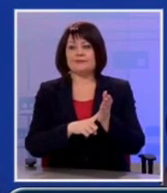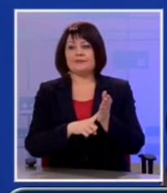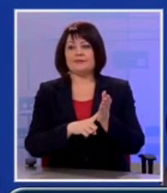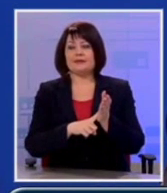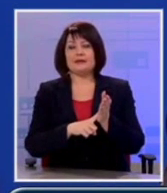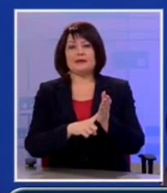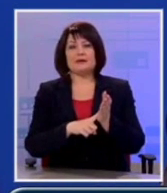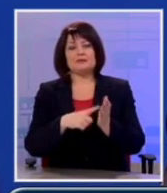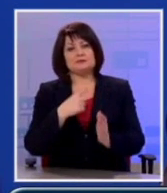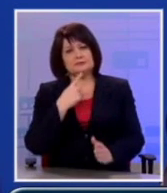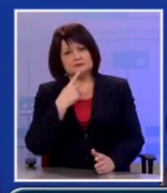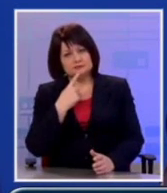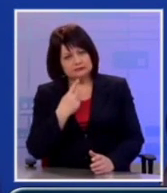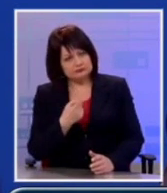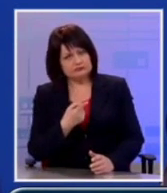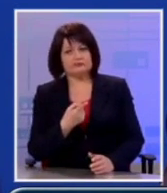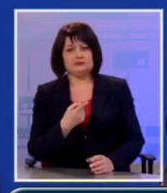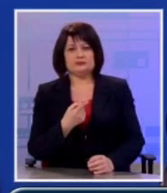αποκωδικοποιήσουμε και να το